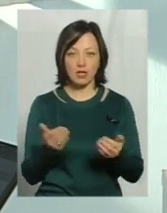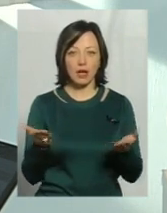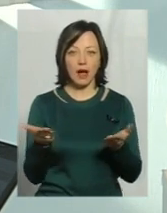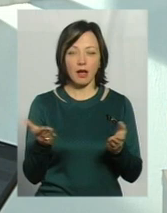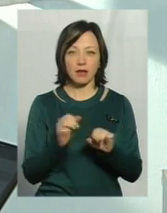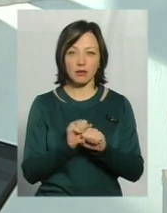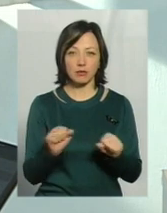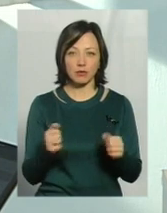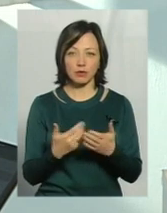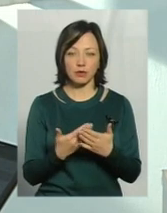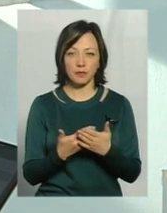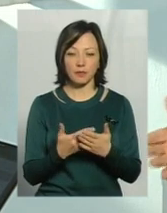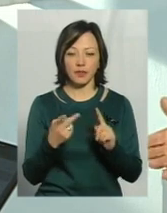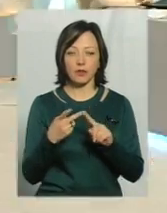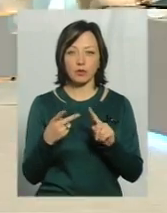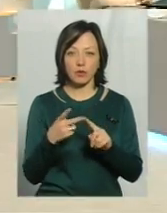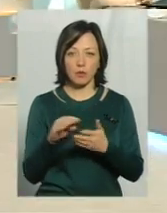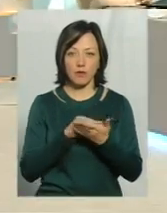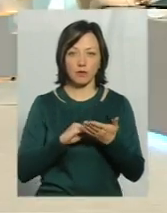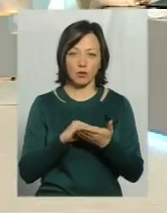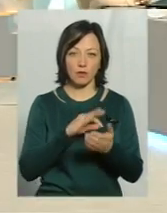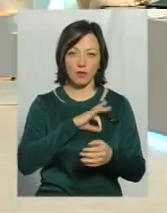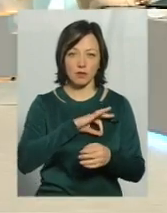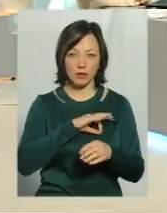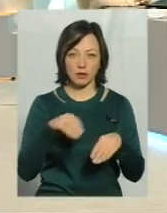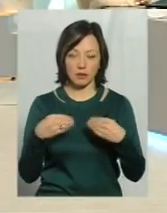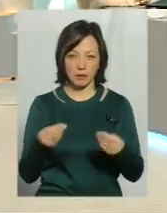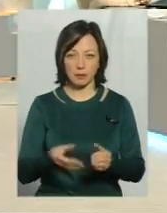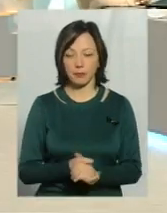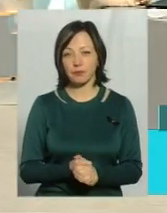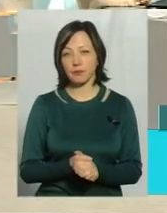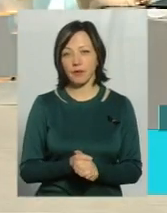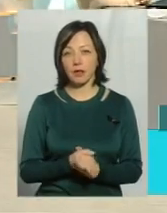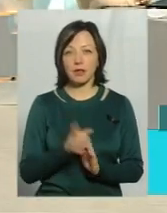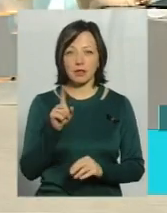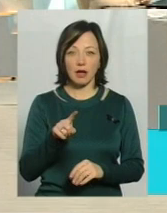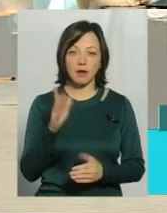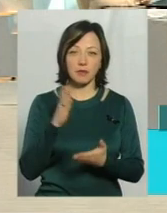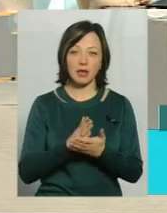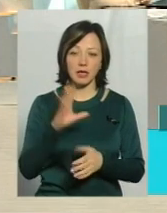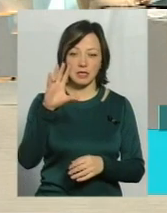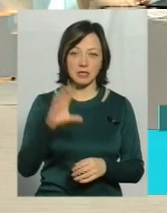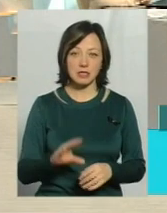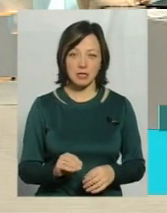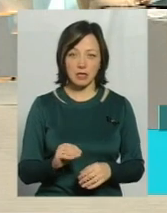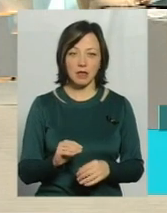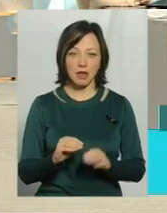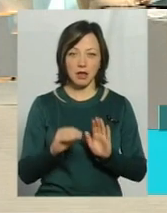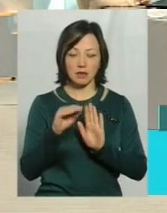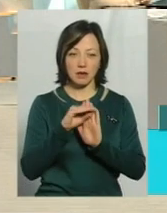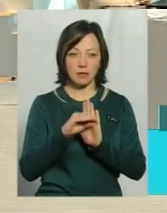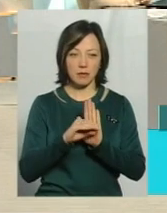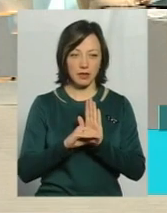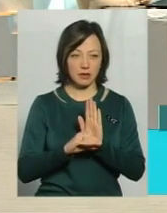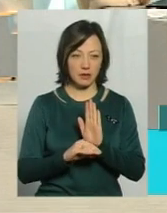можна вторинним використання дати друге життя. Там є ціла така драбинка,